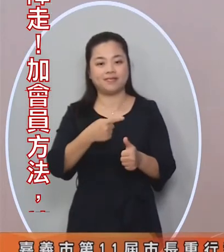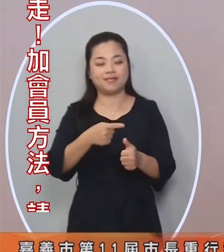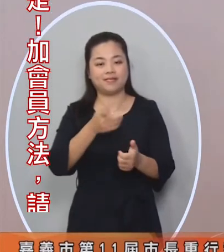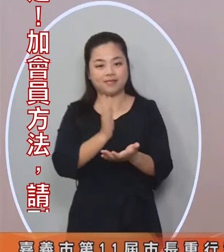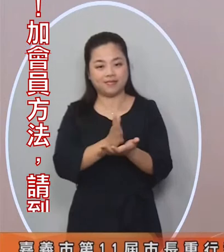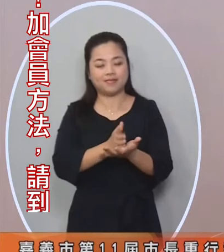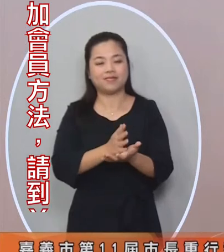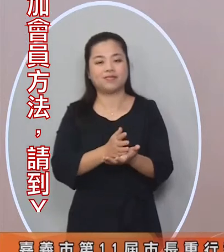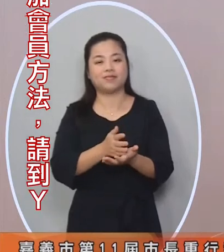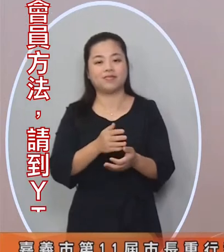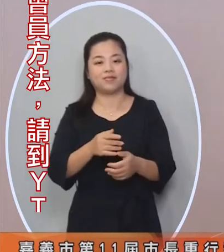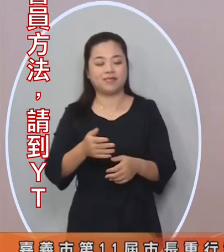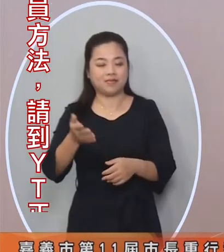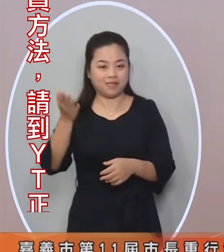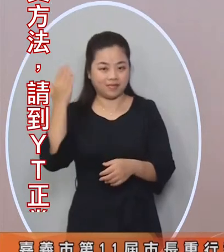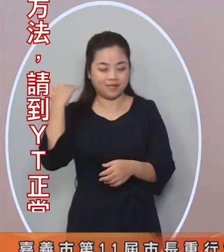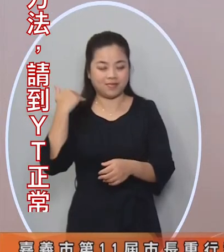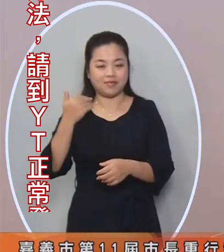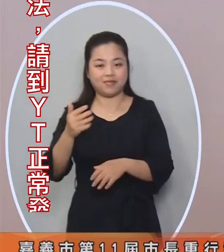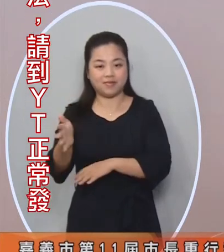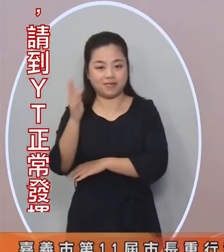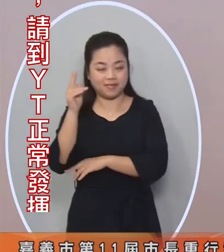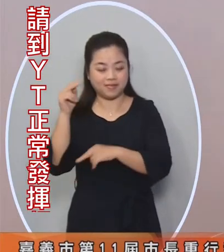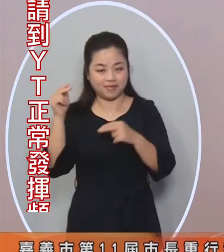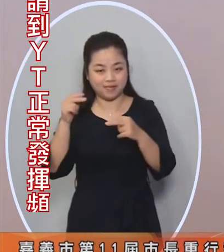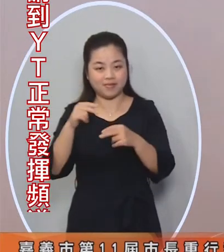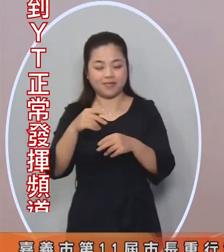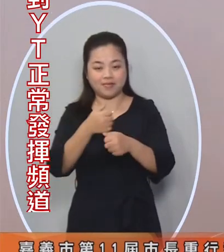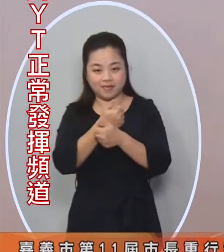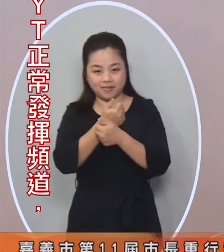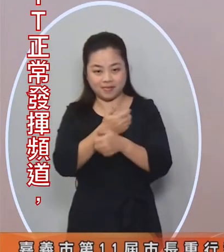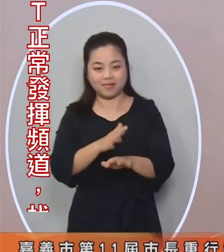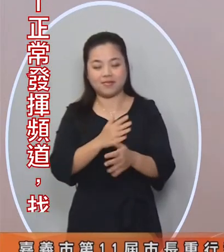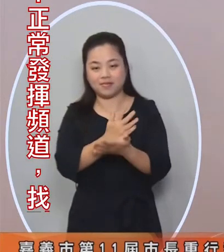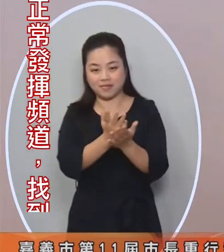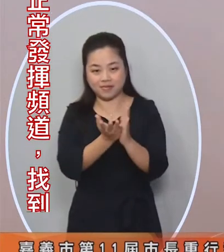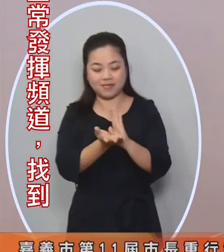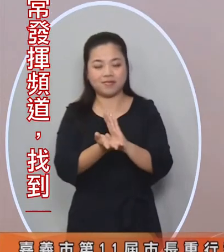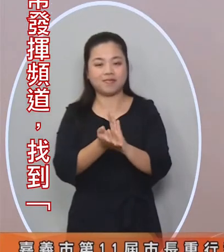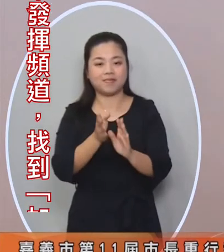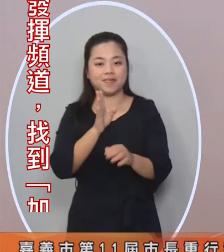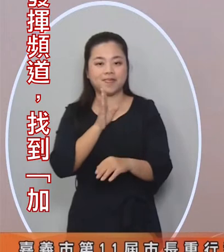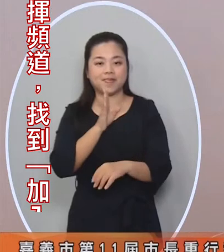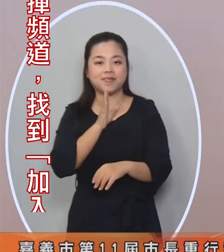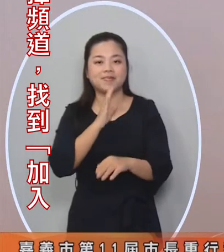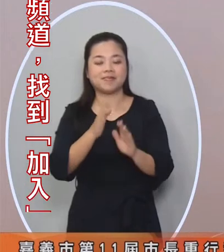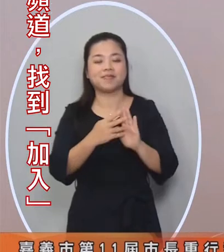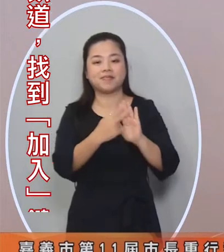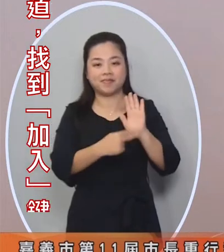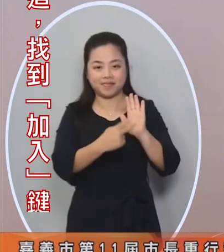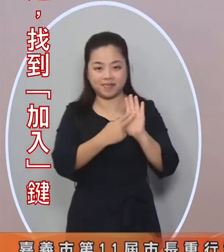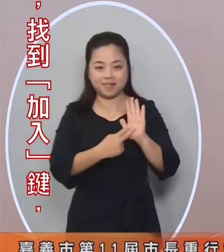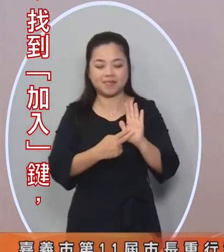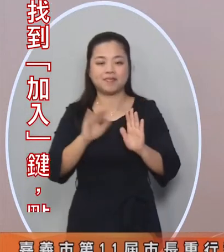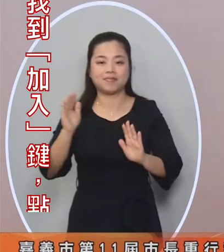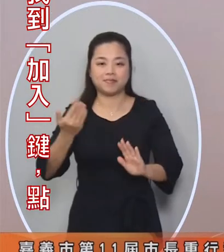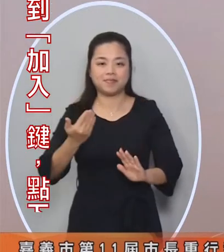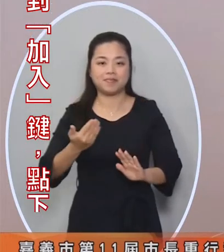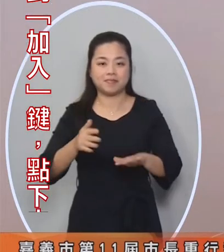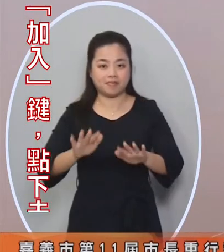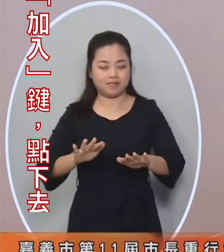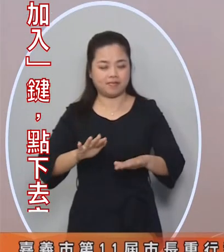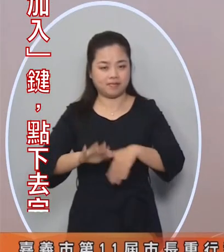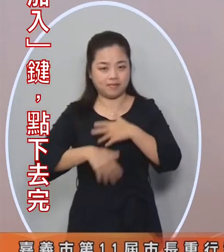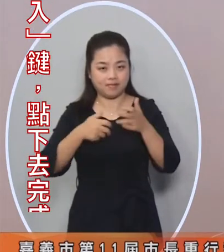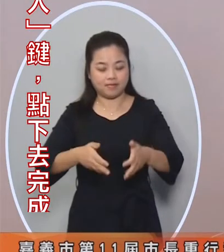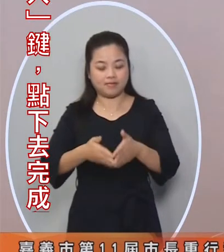绩，过去的政绩就是要跟大家一起，哈，一起把咱的乡亲爱交代。咱但是更加